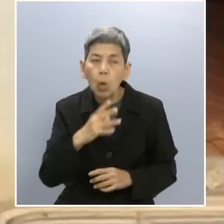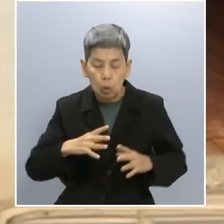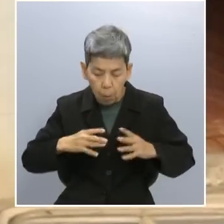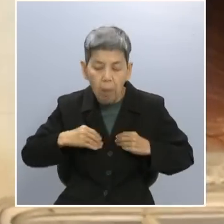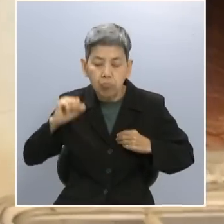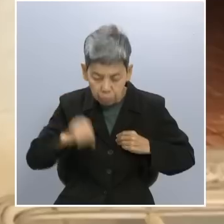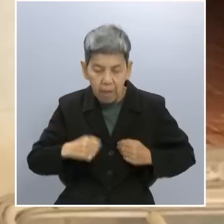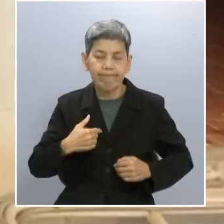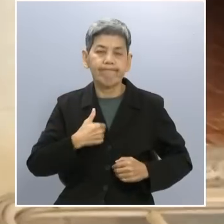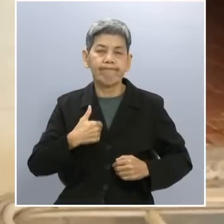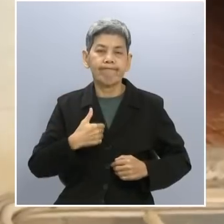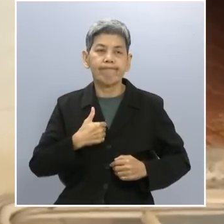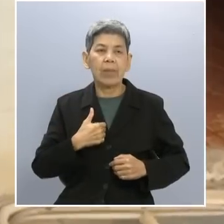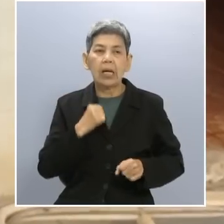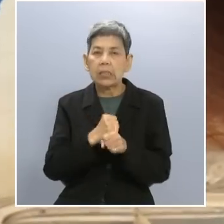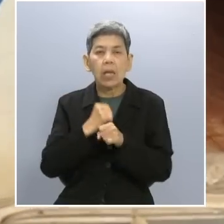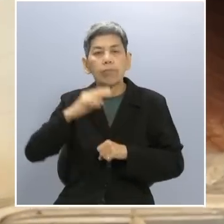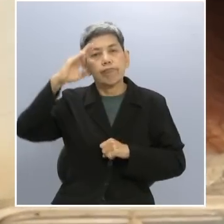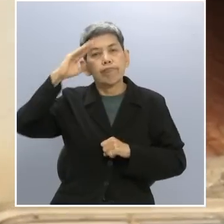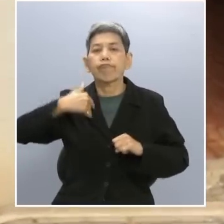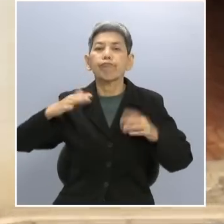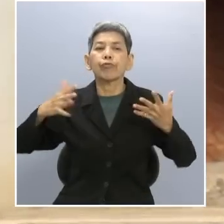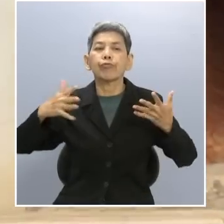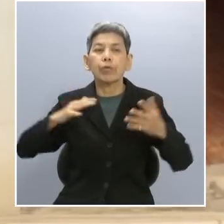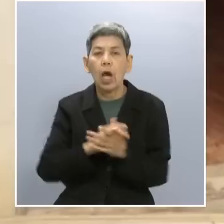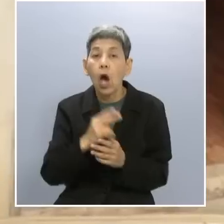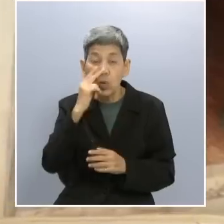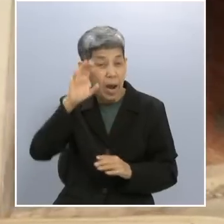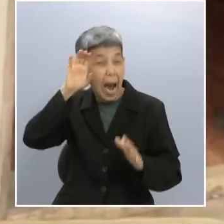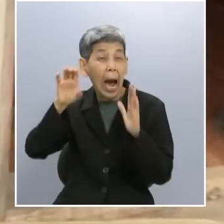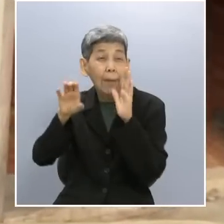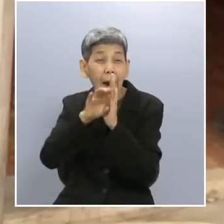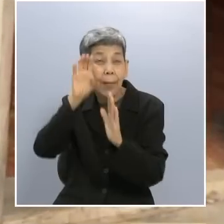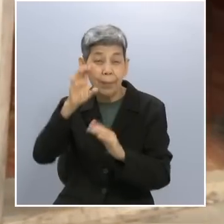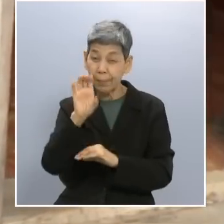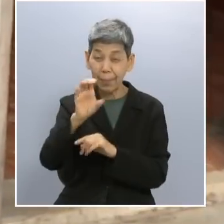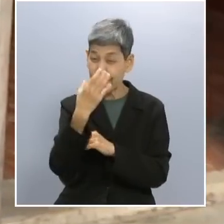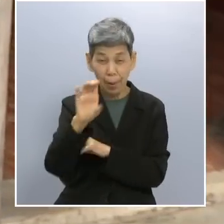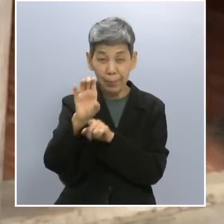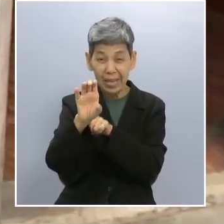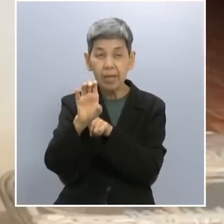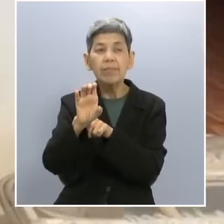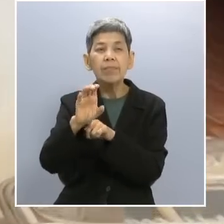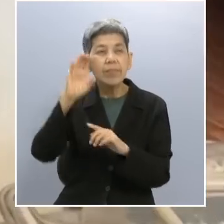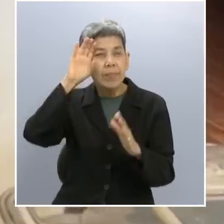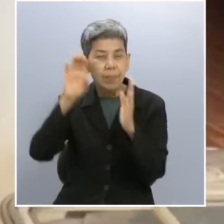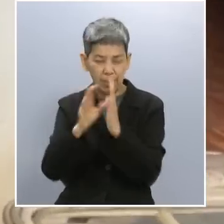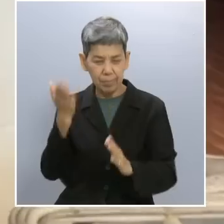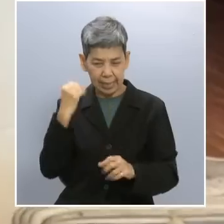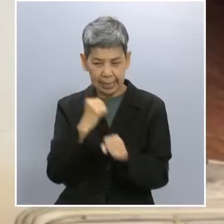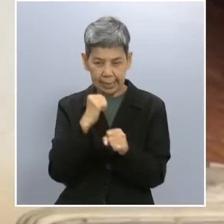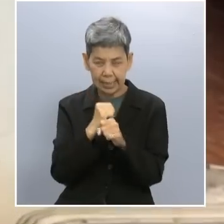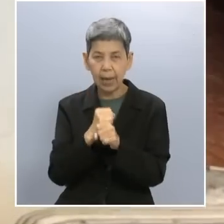แล้วนะว่ากบไม่ได้เป็นทหารไอ้ภาคที่เห็นเอาไว้เนี่ยนะคือจริงๆแล้วอ่ะมันเป็นภาพตอนที่กบถ่าย